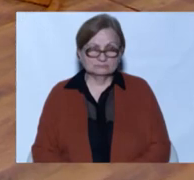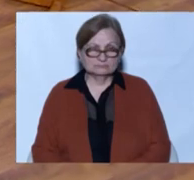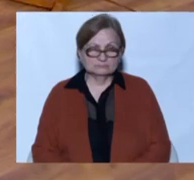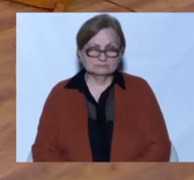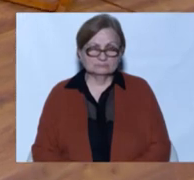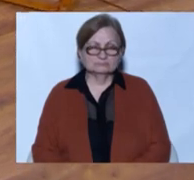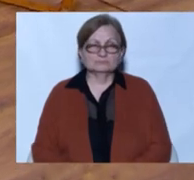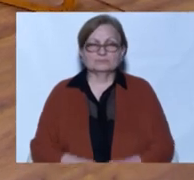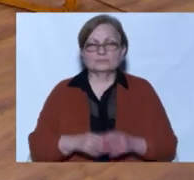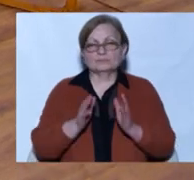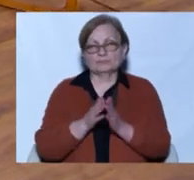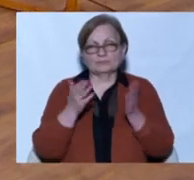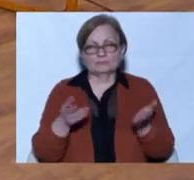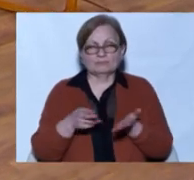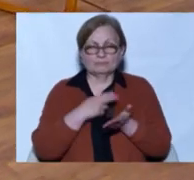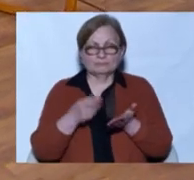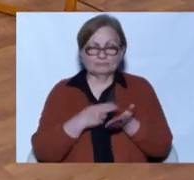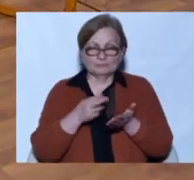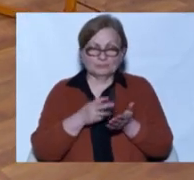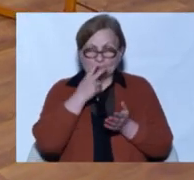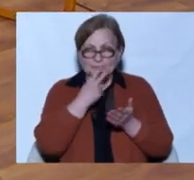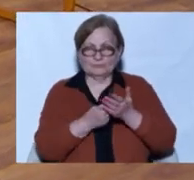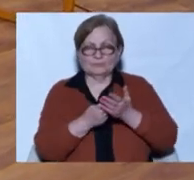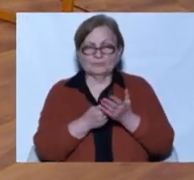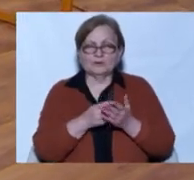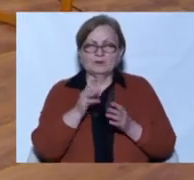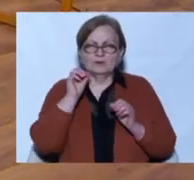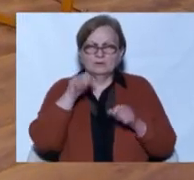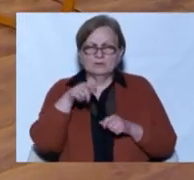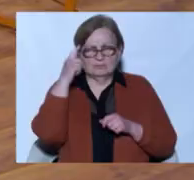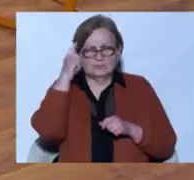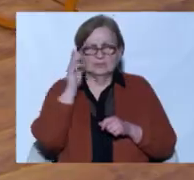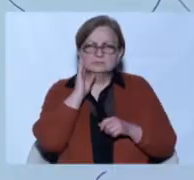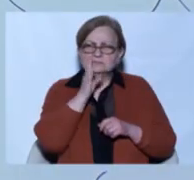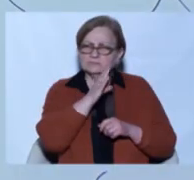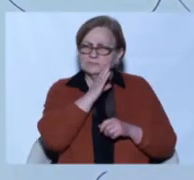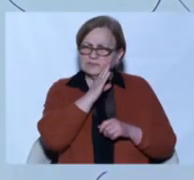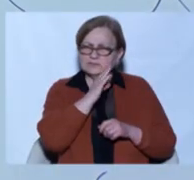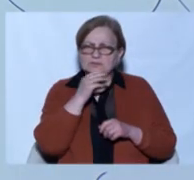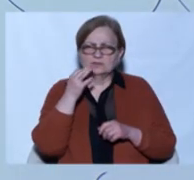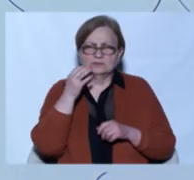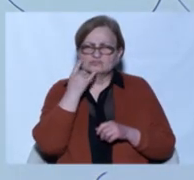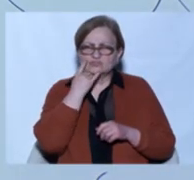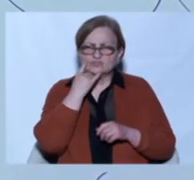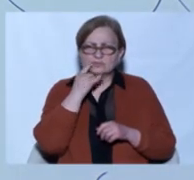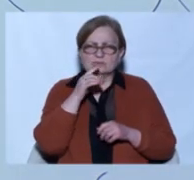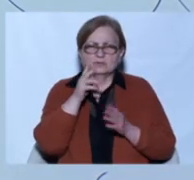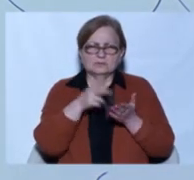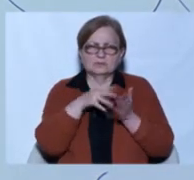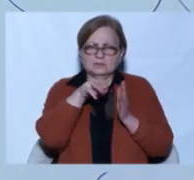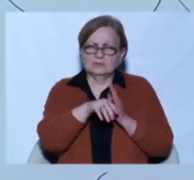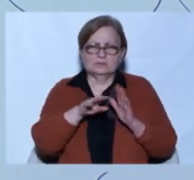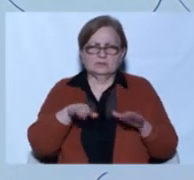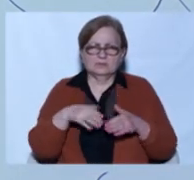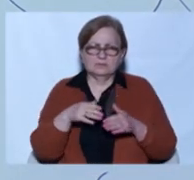გადავშალოთ სახელმძღვანელო. შეიძლება იფიქრო, რომ დედა ჩიტი შენს ციგნში არ არის შენ სახელმძღვანელო ციგნში, მაგრამ